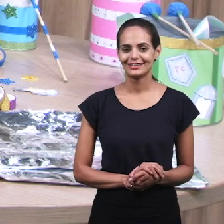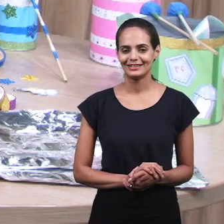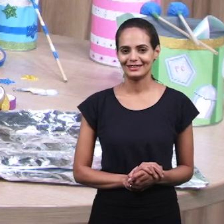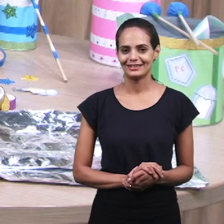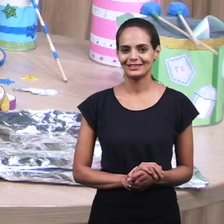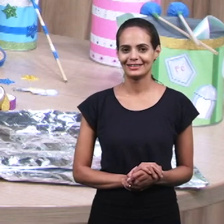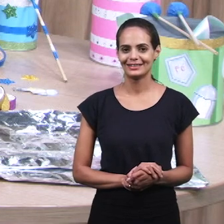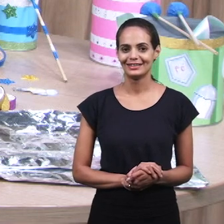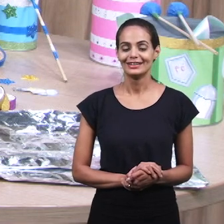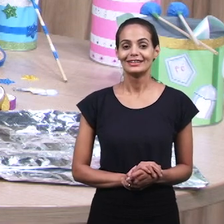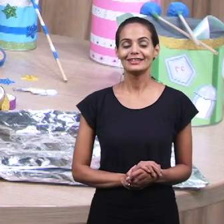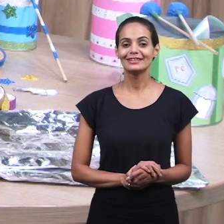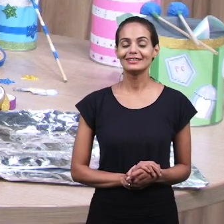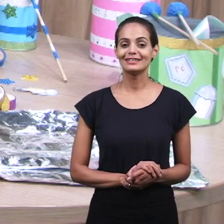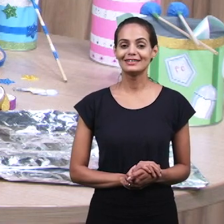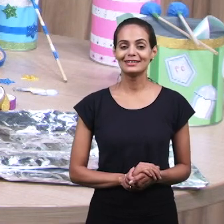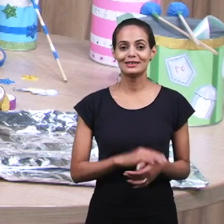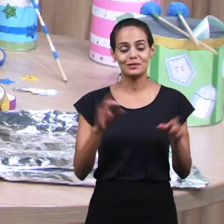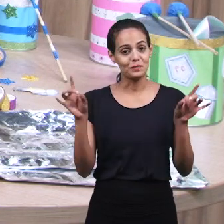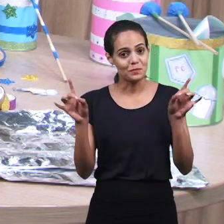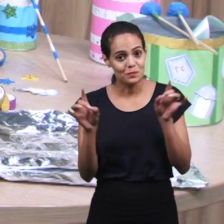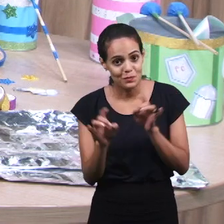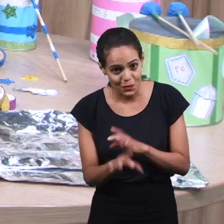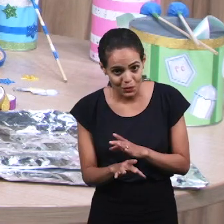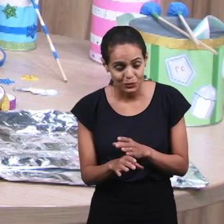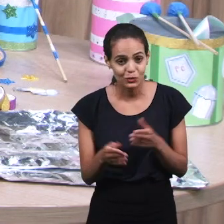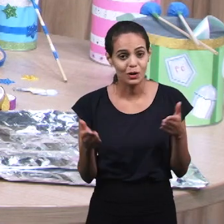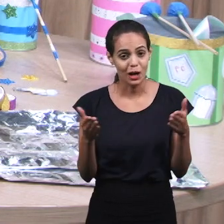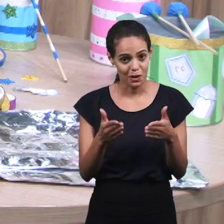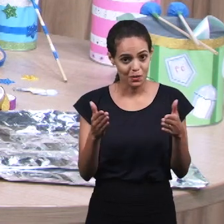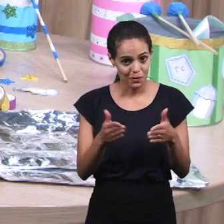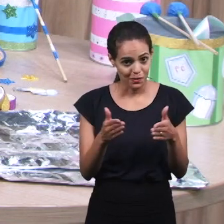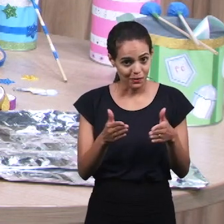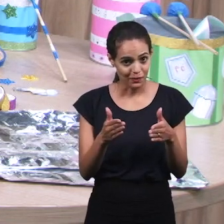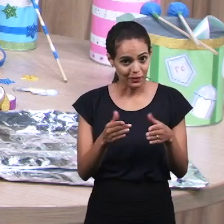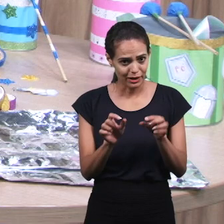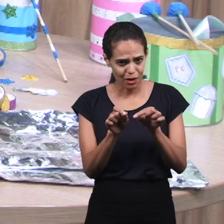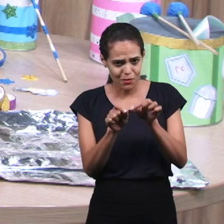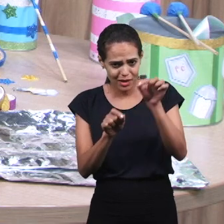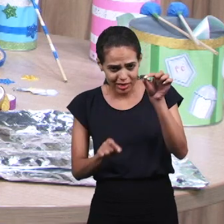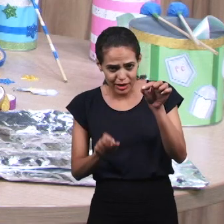Voilà. Maintenant, nous pouvons enlever l'élastique,